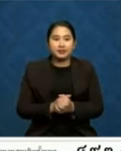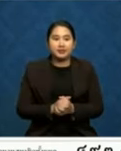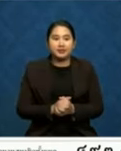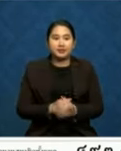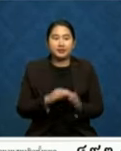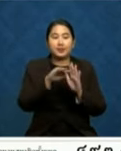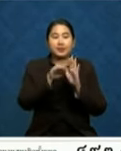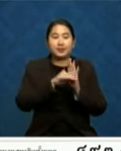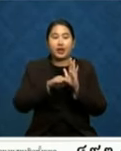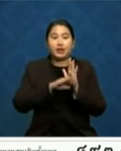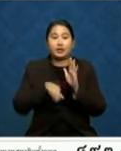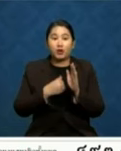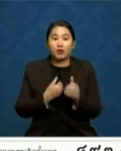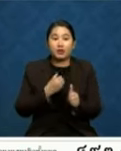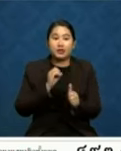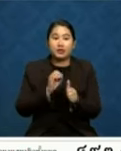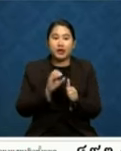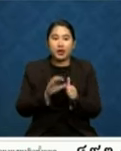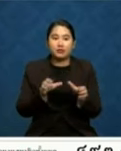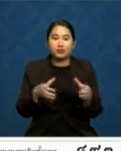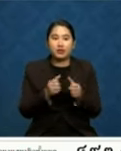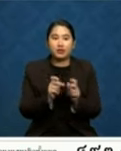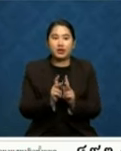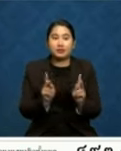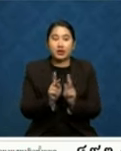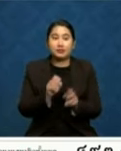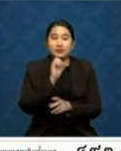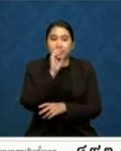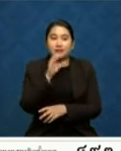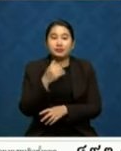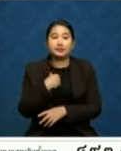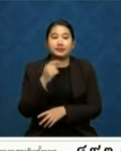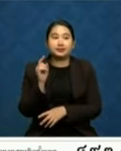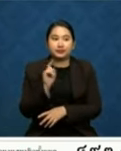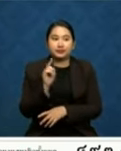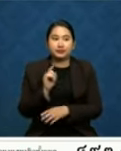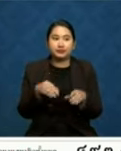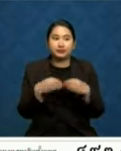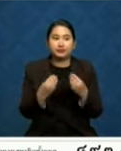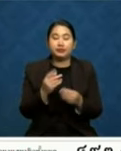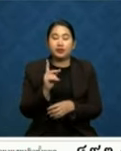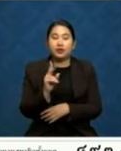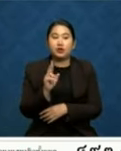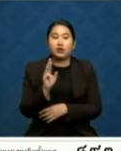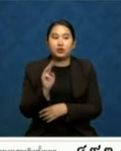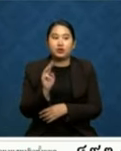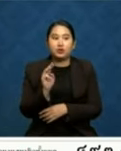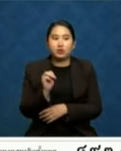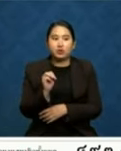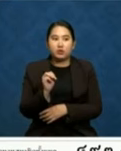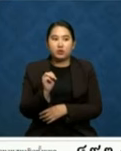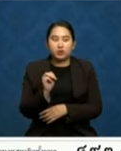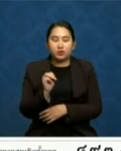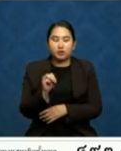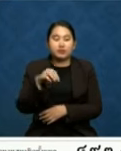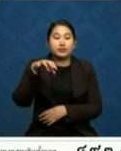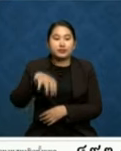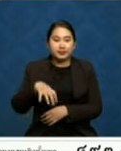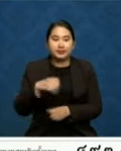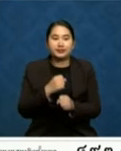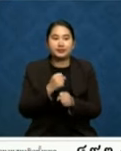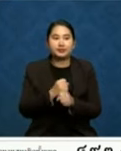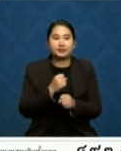ขั้นตอนของข้อเสนอของคณะกรรมาธิการก็บอกว่าให้กรมสรรพสามิตเร่งดำเนินการเ